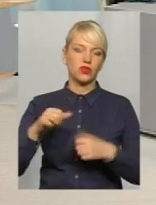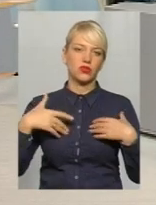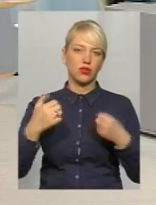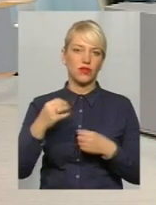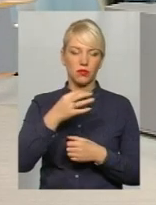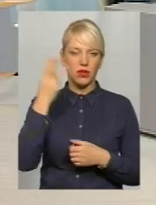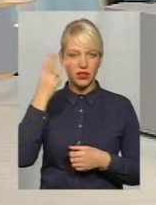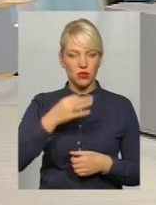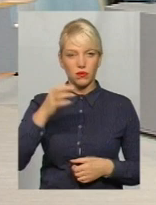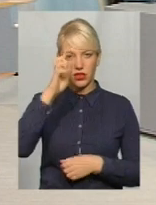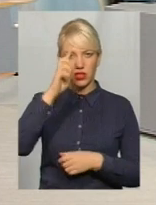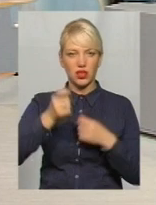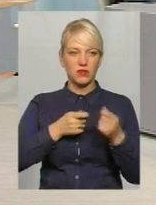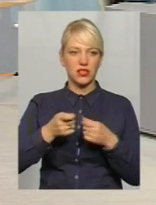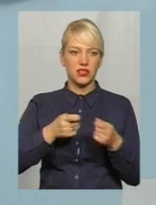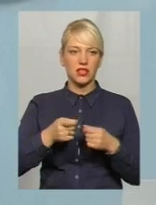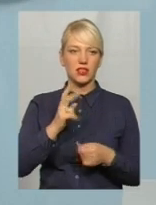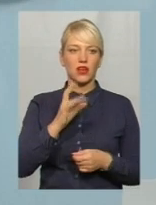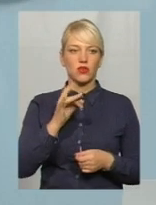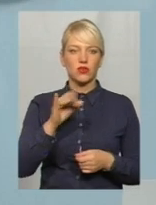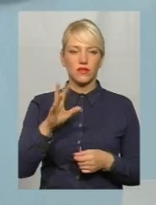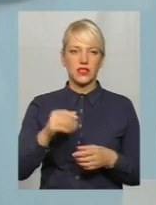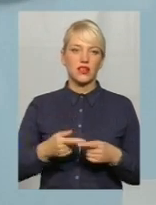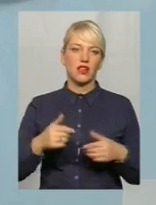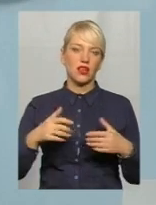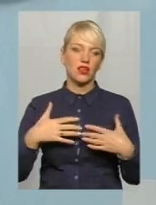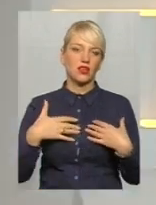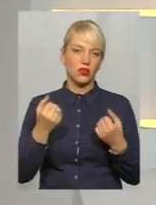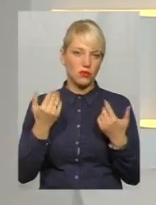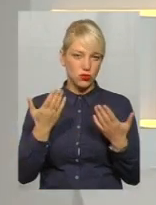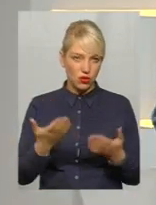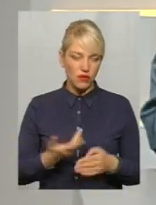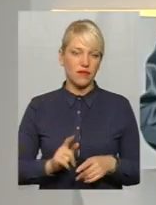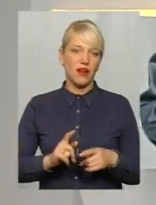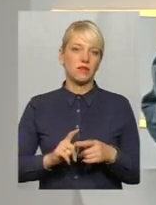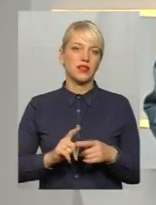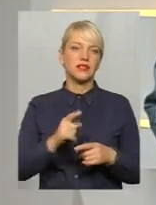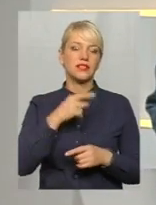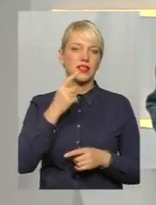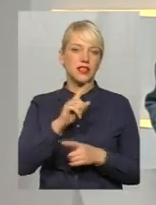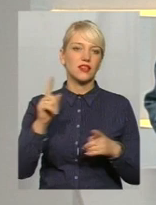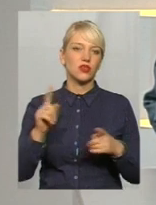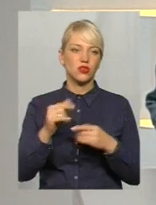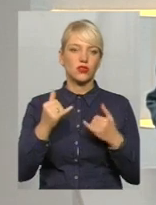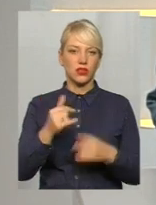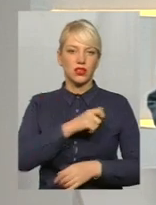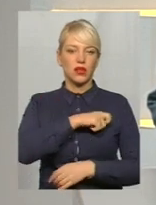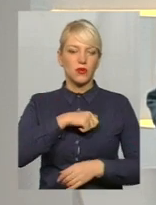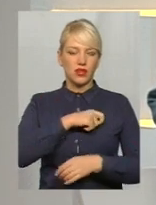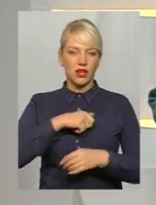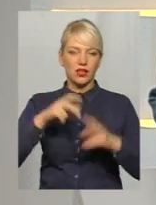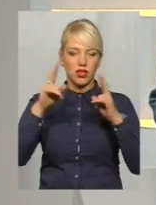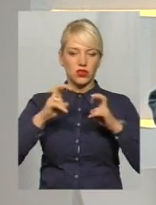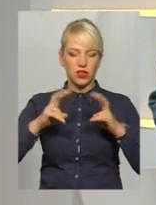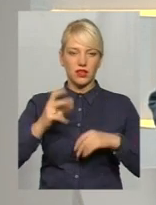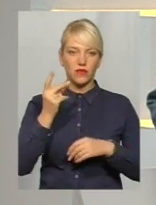Хмельницької облдержадміністрації Тетяною Петрівною Косовською. Доброго здоров'я, пані Тетяно. Добрий вечір. Зазначу, що сьогодні депутати розглядали